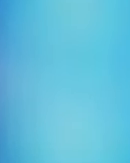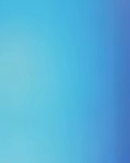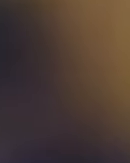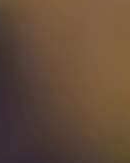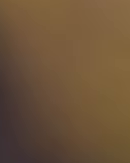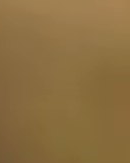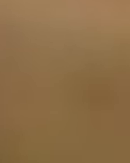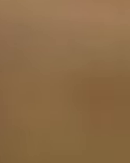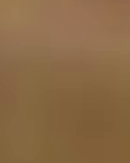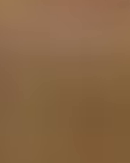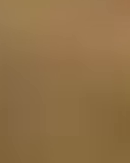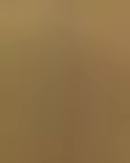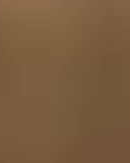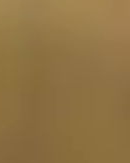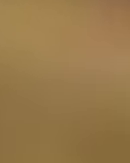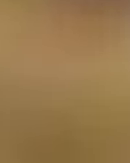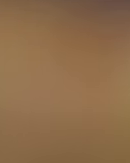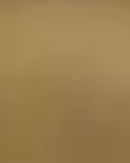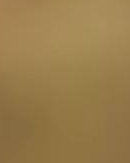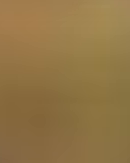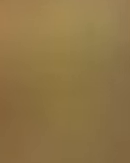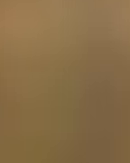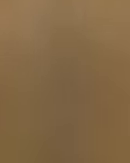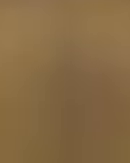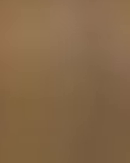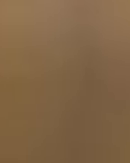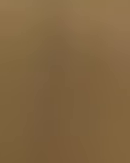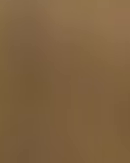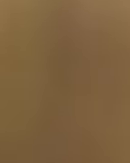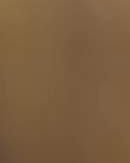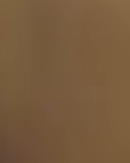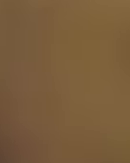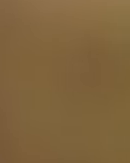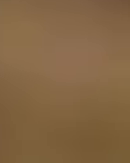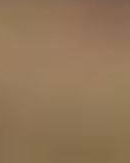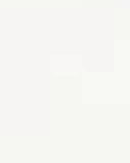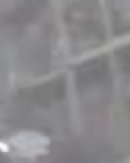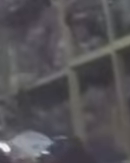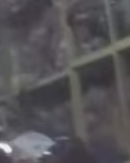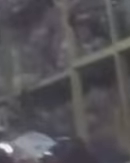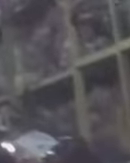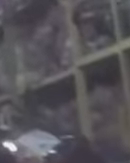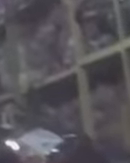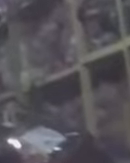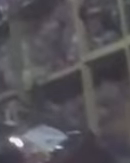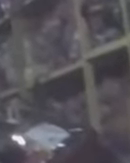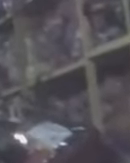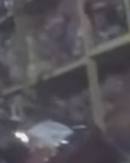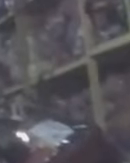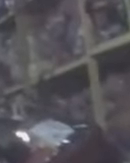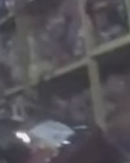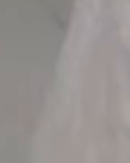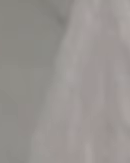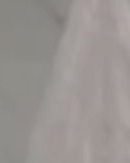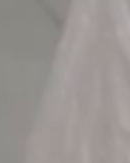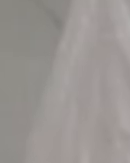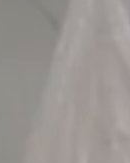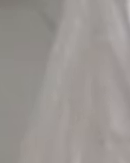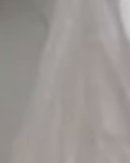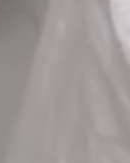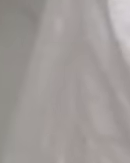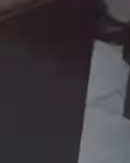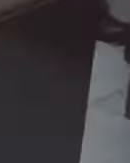kain. Total 4 dus berhasil dibawa kabur pelaku yang aksinya terekam CCTV. Pemilik toko yang rugi hingga 3 juta rupiah